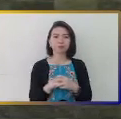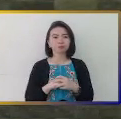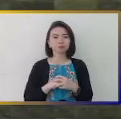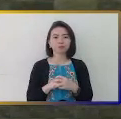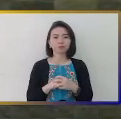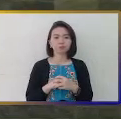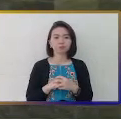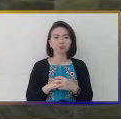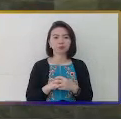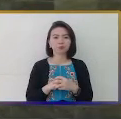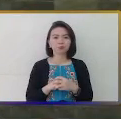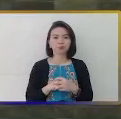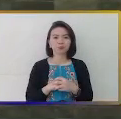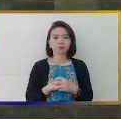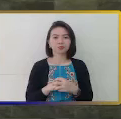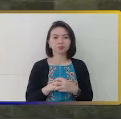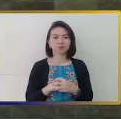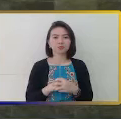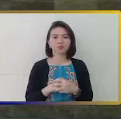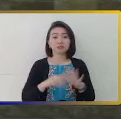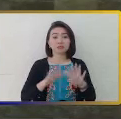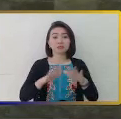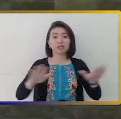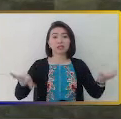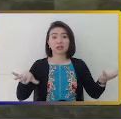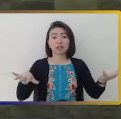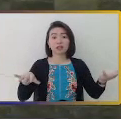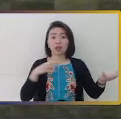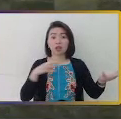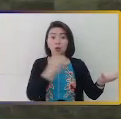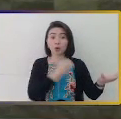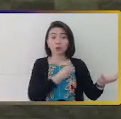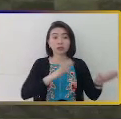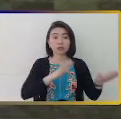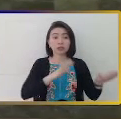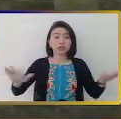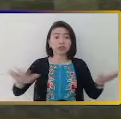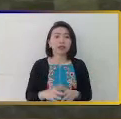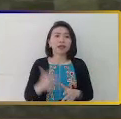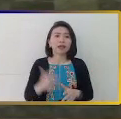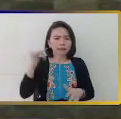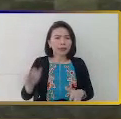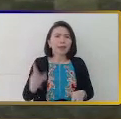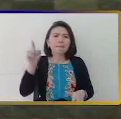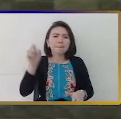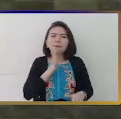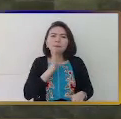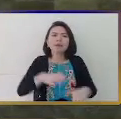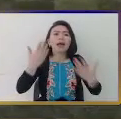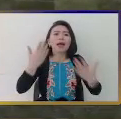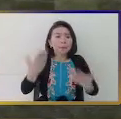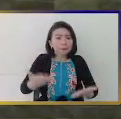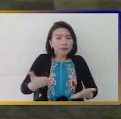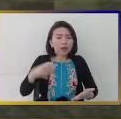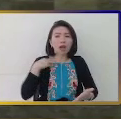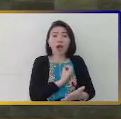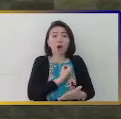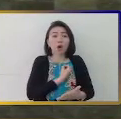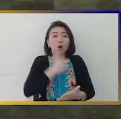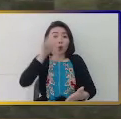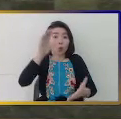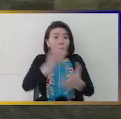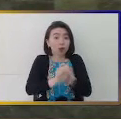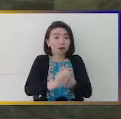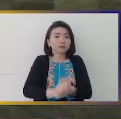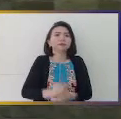Amen. Yeah. Ang anak natin dapat masaya yan sa Diyos. Ang asawa natin dapat masaya yan